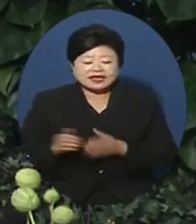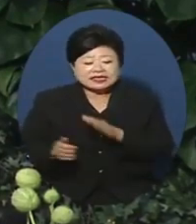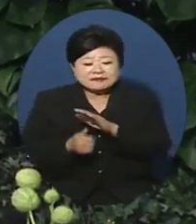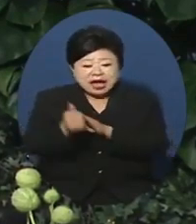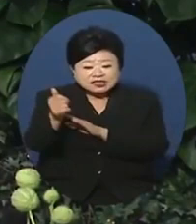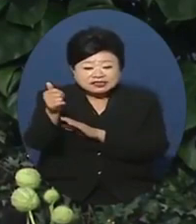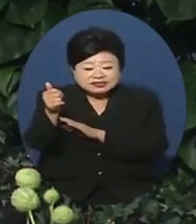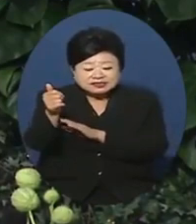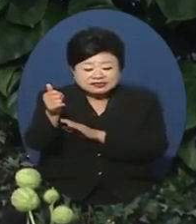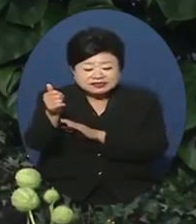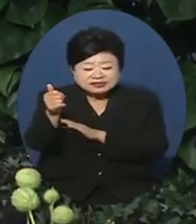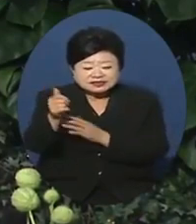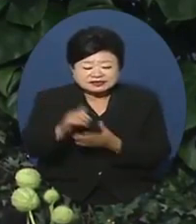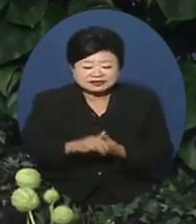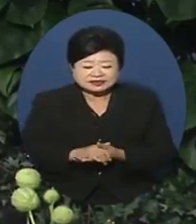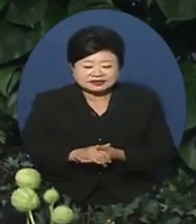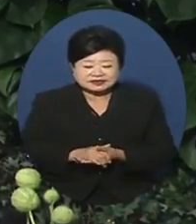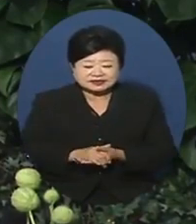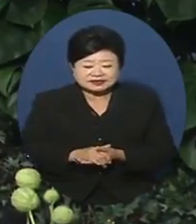희망은